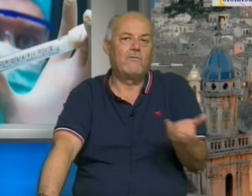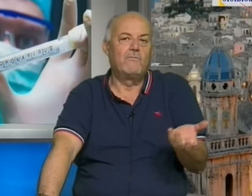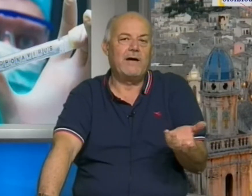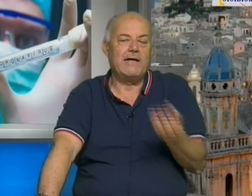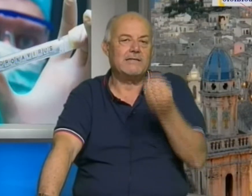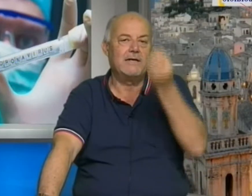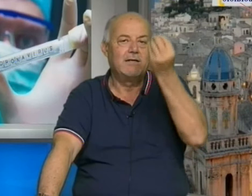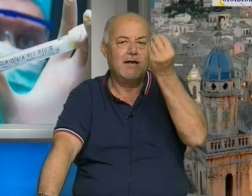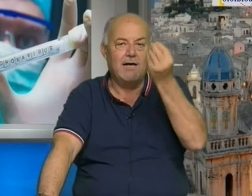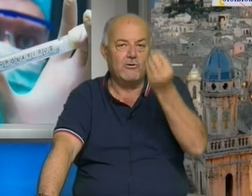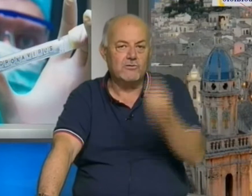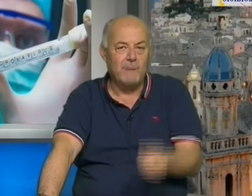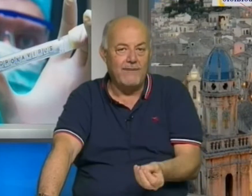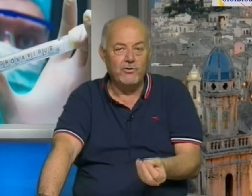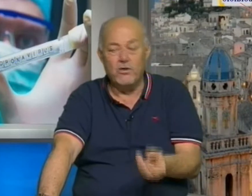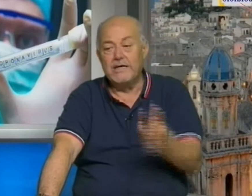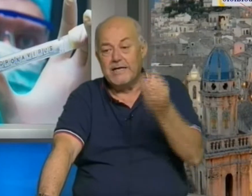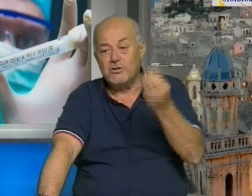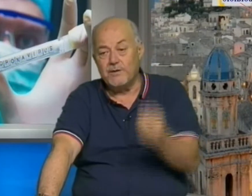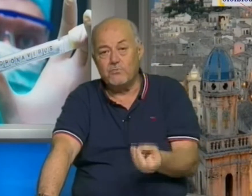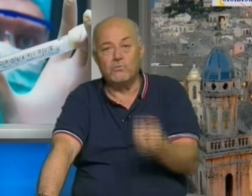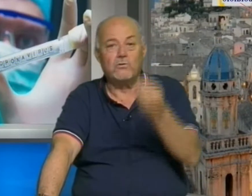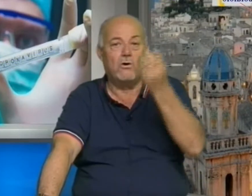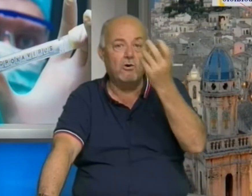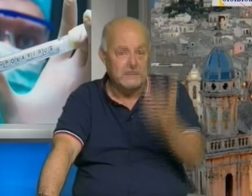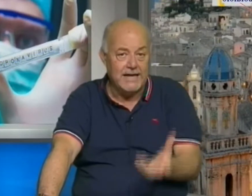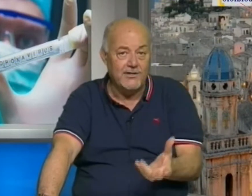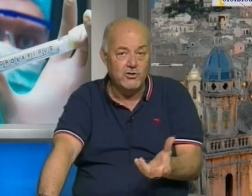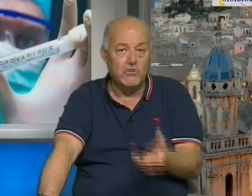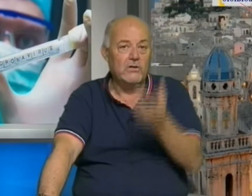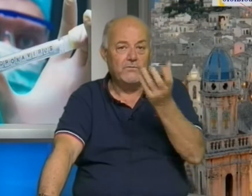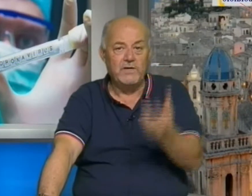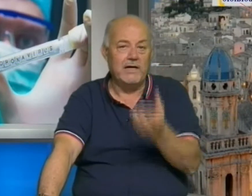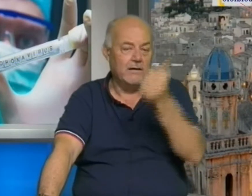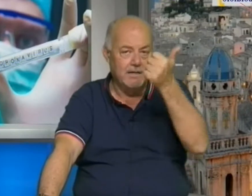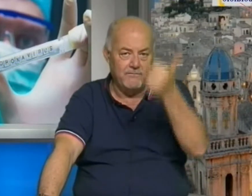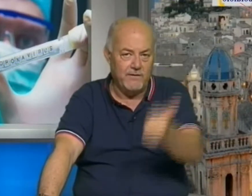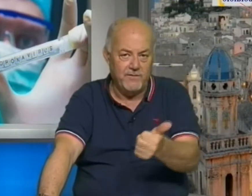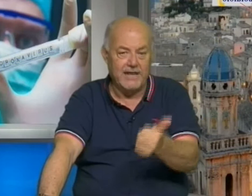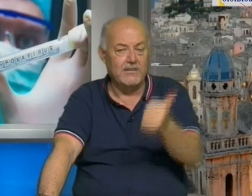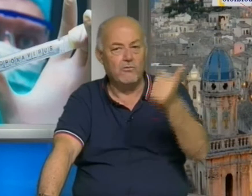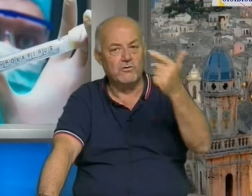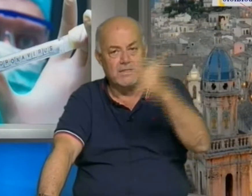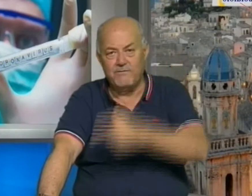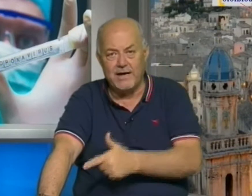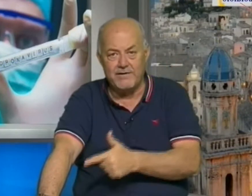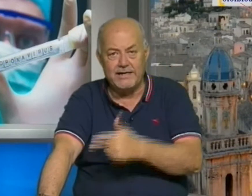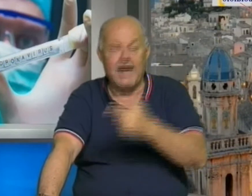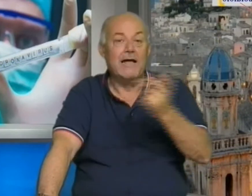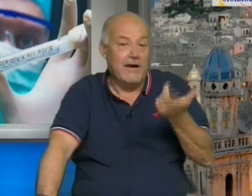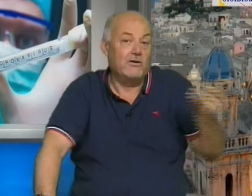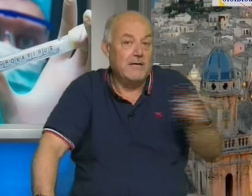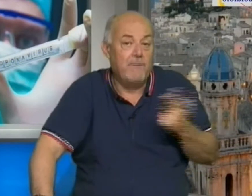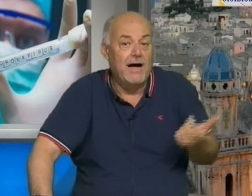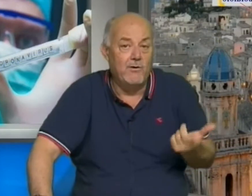siamo un paese allo sbando e soprattutto ostaggio di chi fa fake news, chi fa la verità,